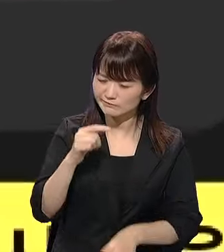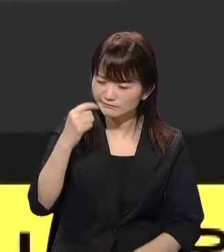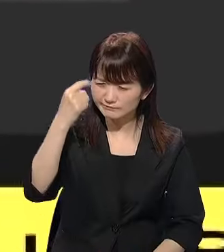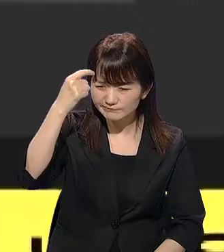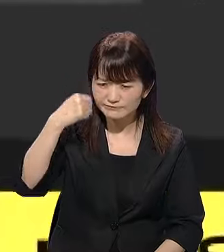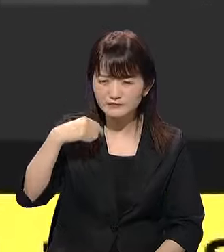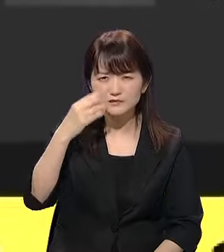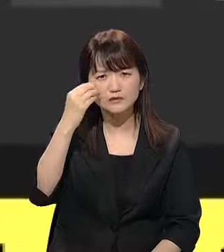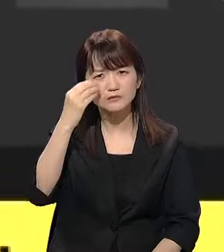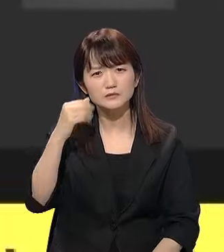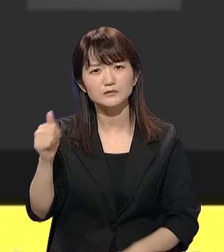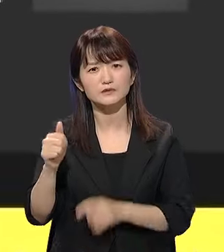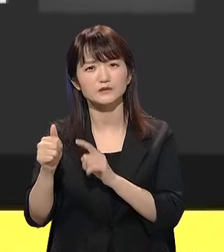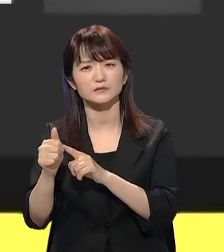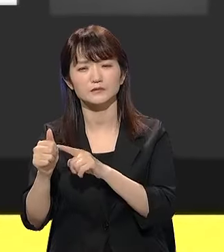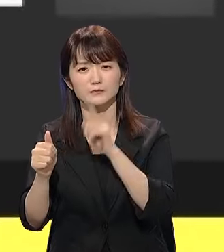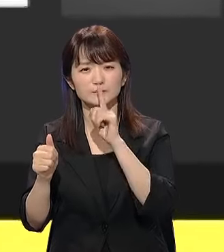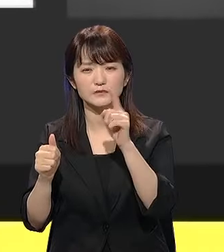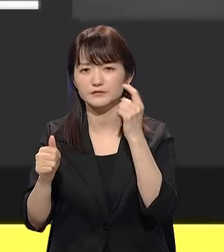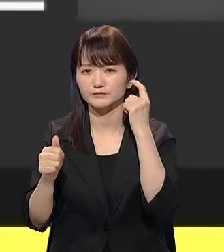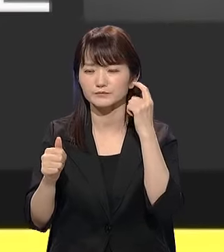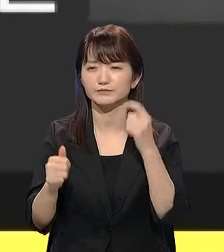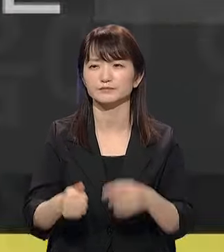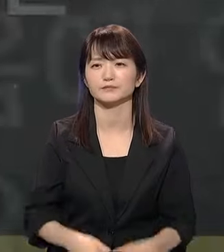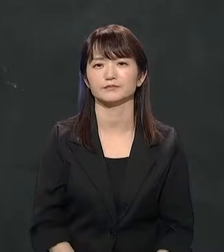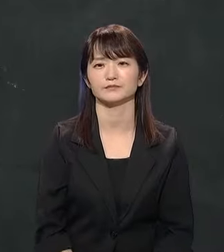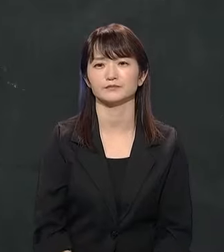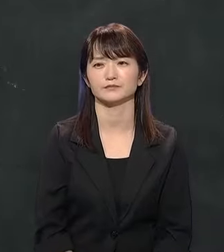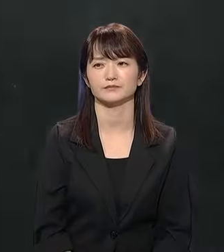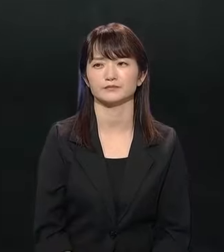느낌. 자, 남성 제보자분 얘기 들어보시죠.